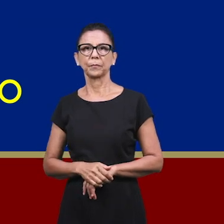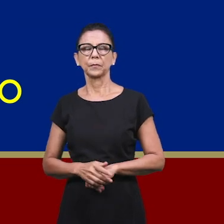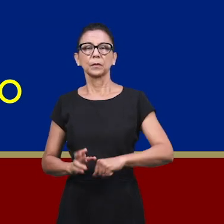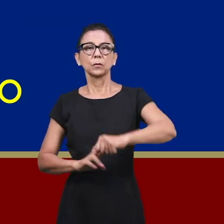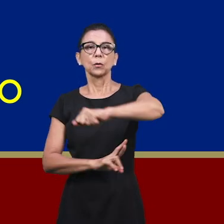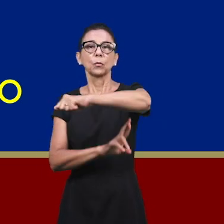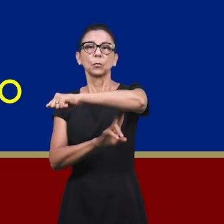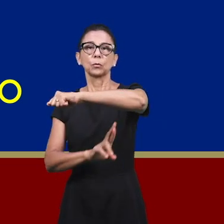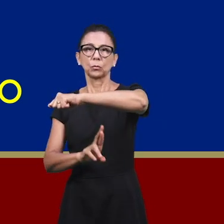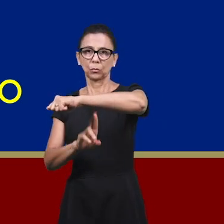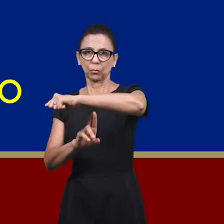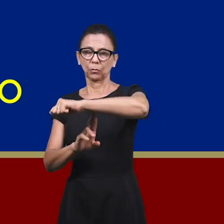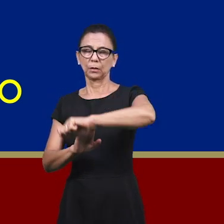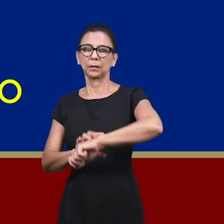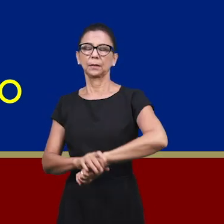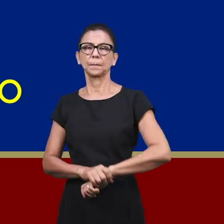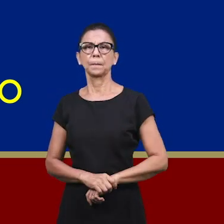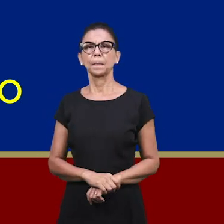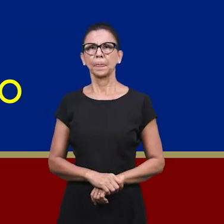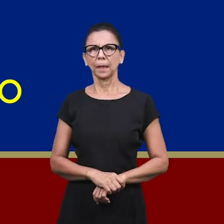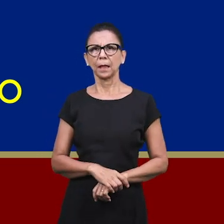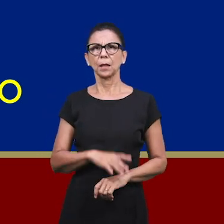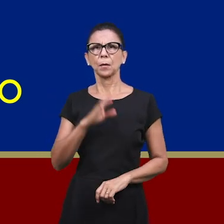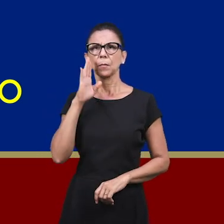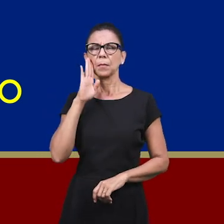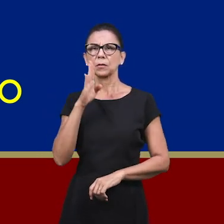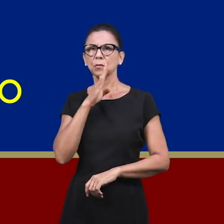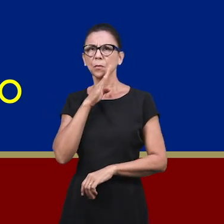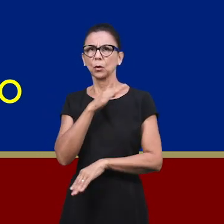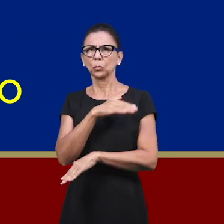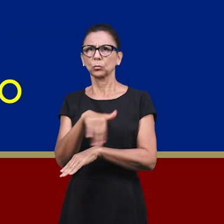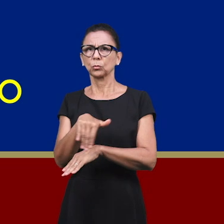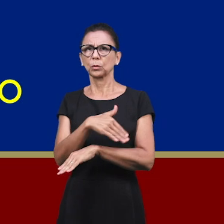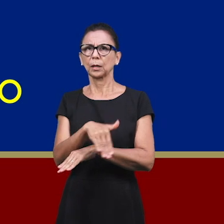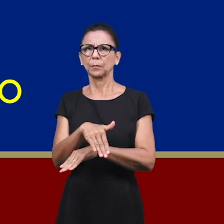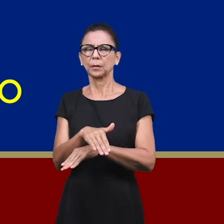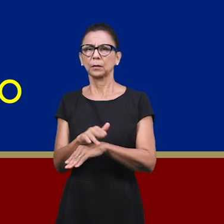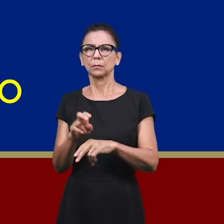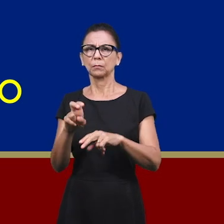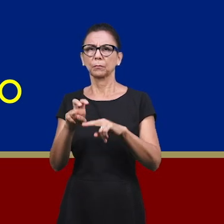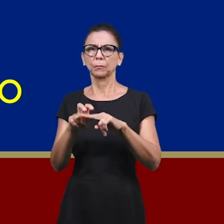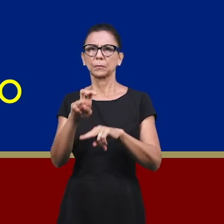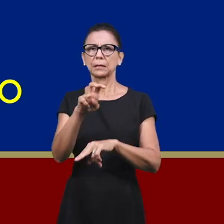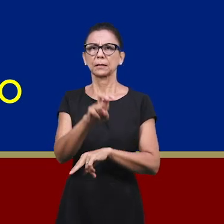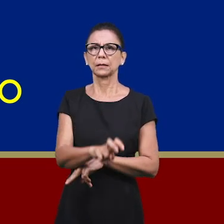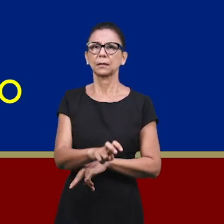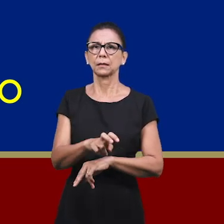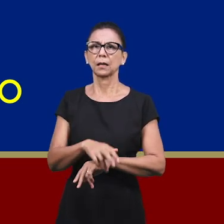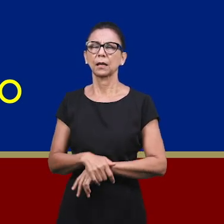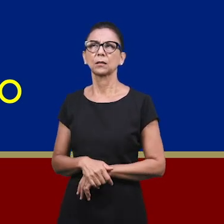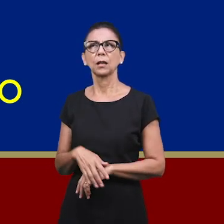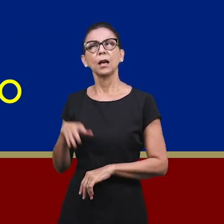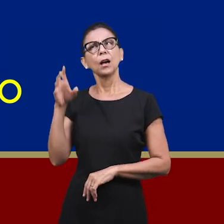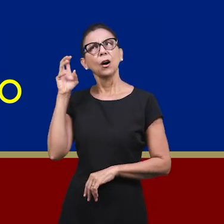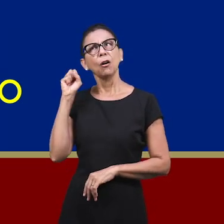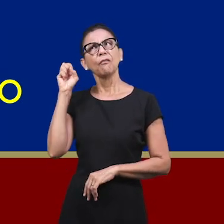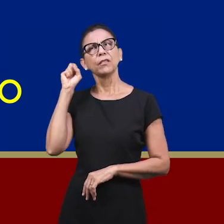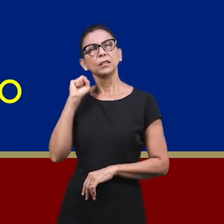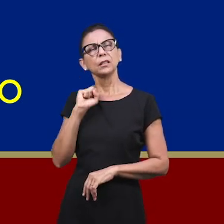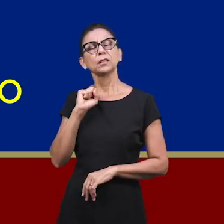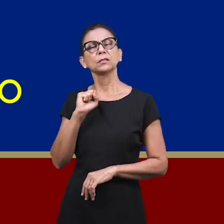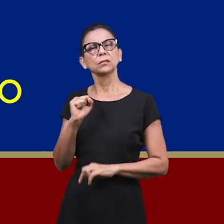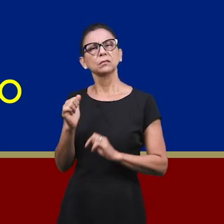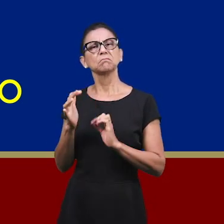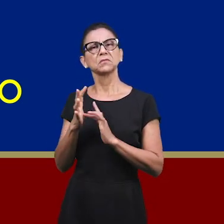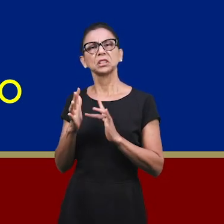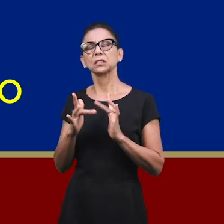Bartimée était au bord du chemin, en entendant sur Jésus, mais il ne vivait pas une expérience de